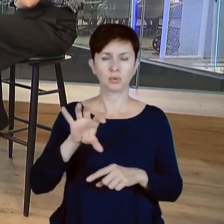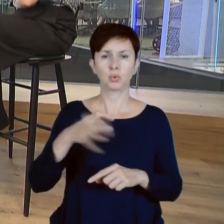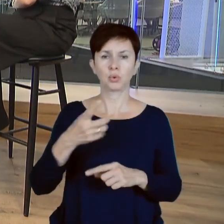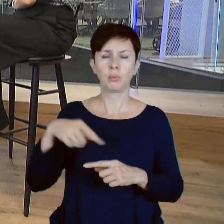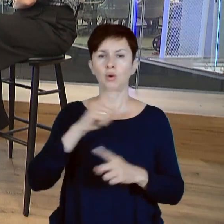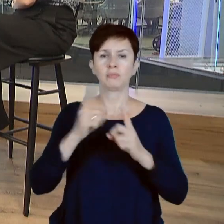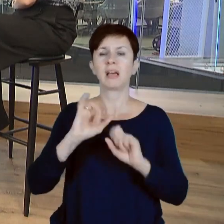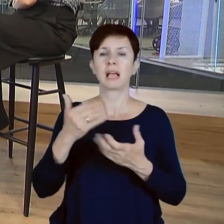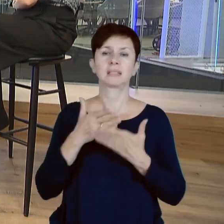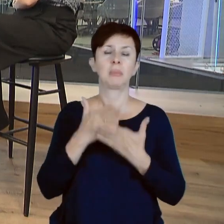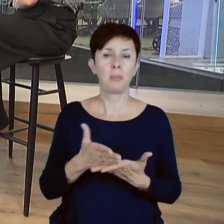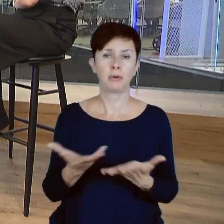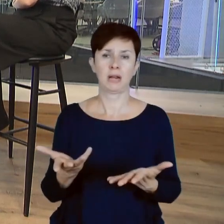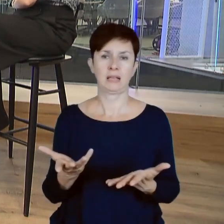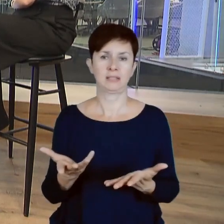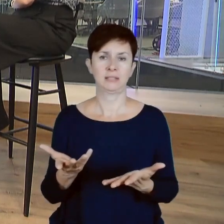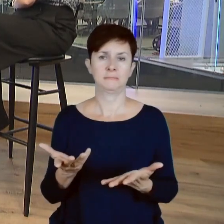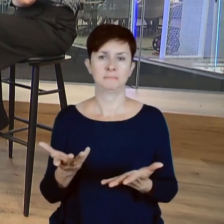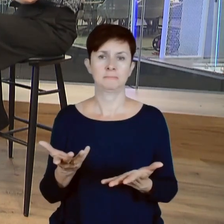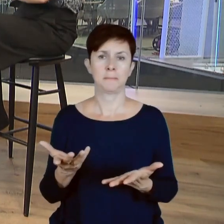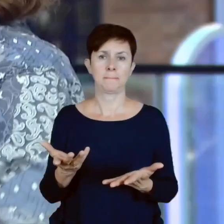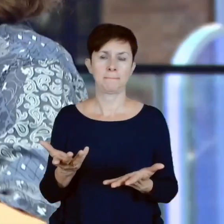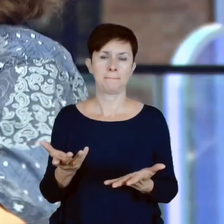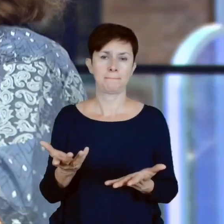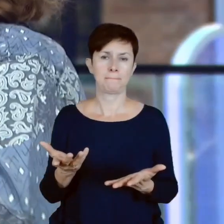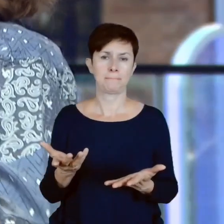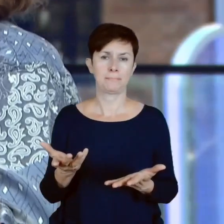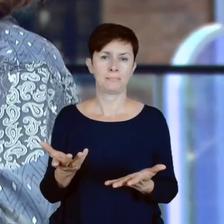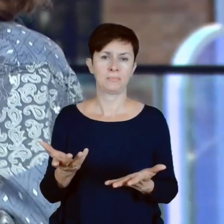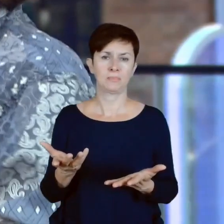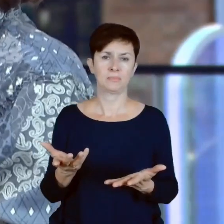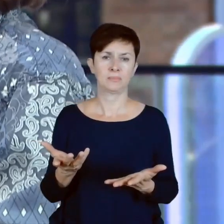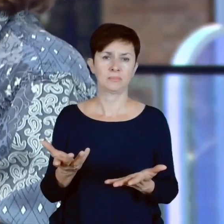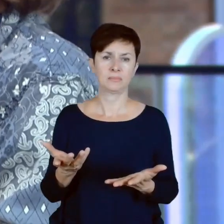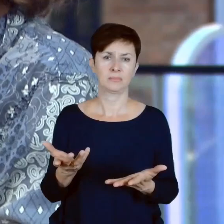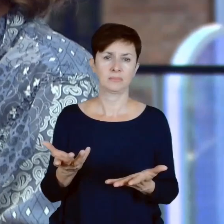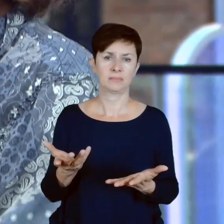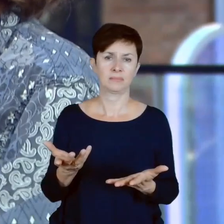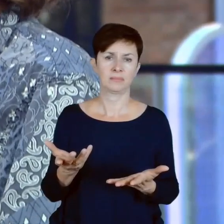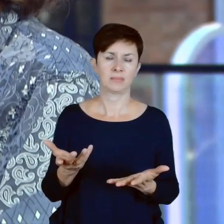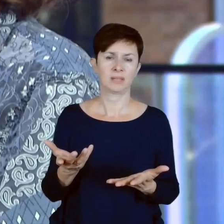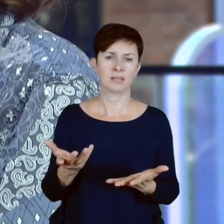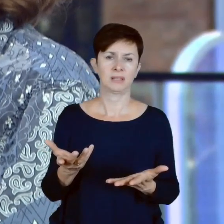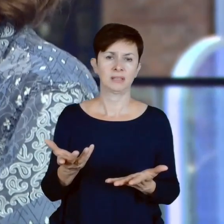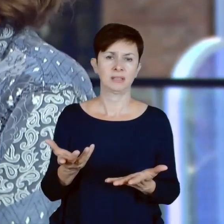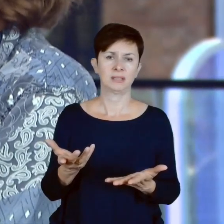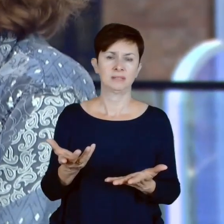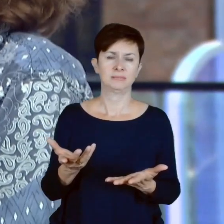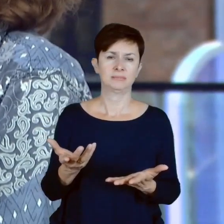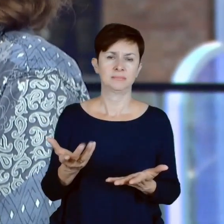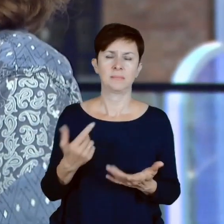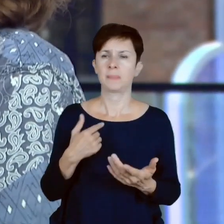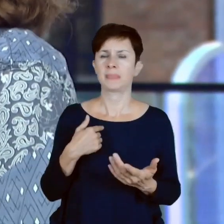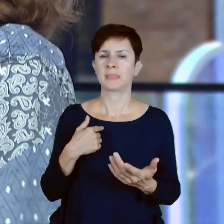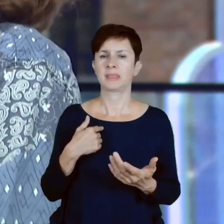radzić. Tak, a z drugiej strony bardzo często gdzieś tam ta dyskusja jest ułożona i nie myślimy w kategoriach tego, że każda szkoła